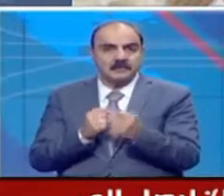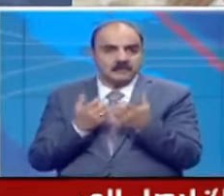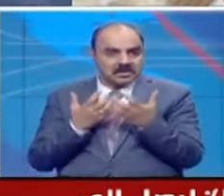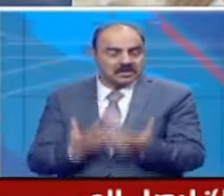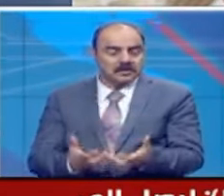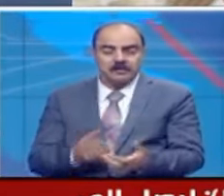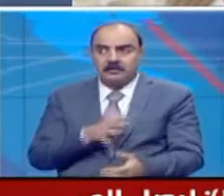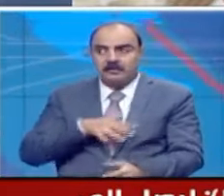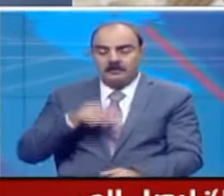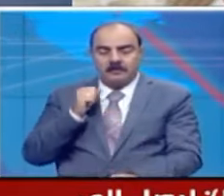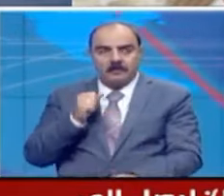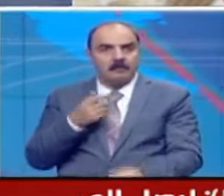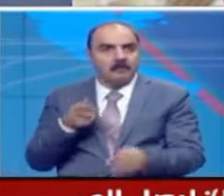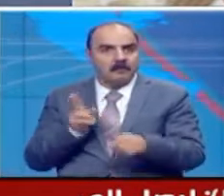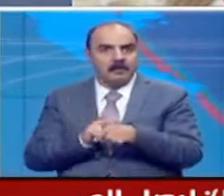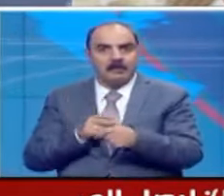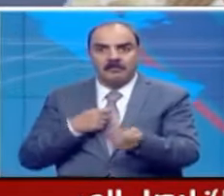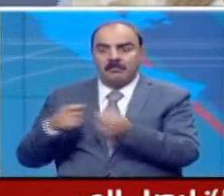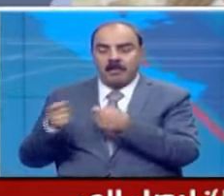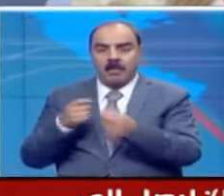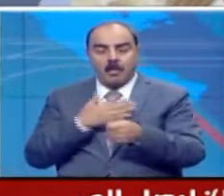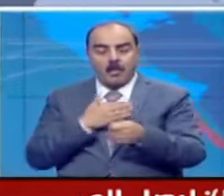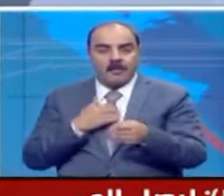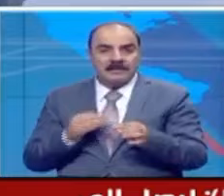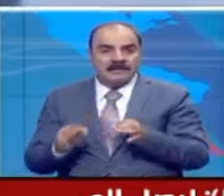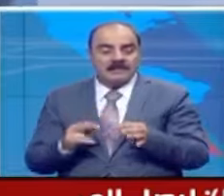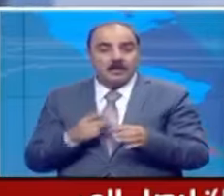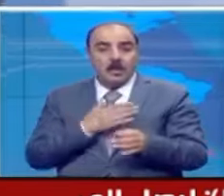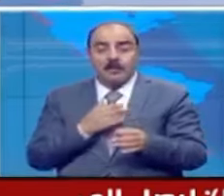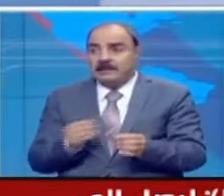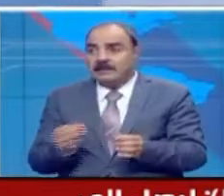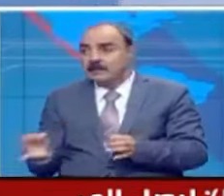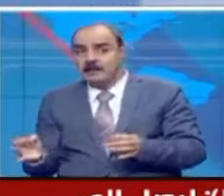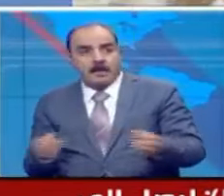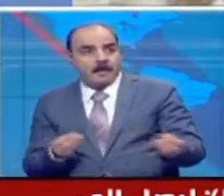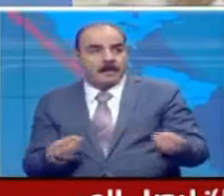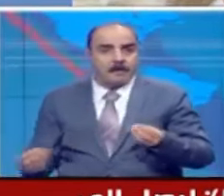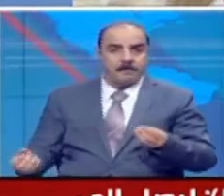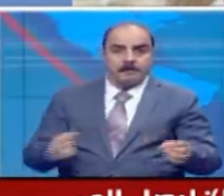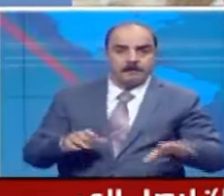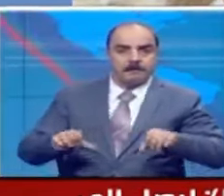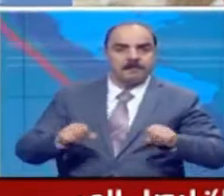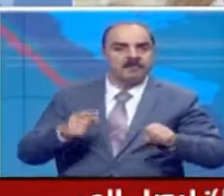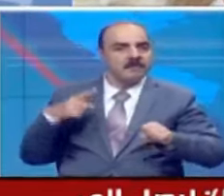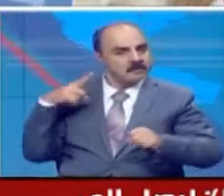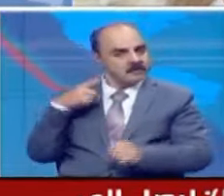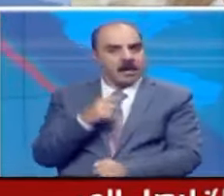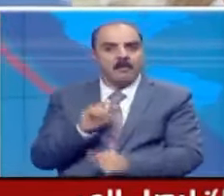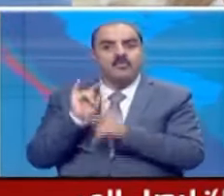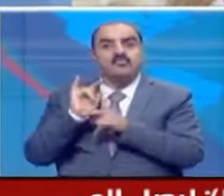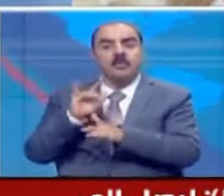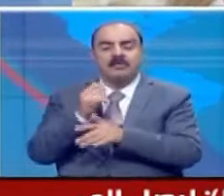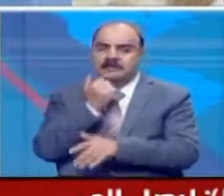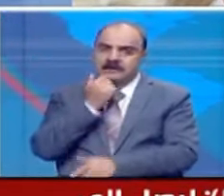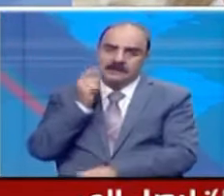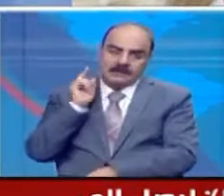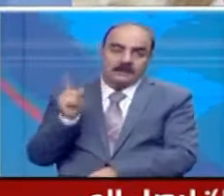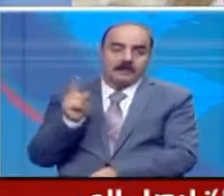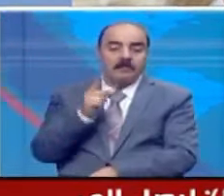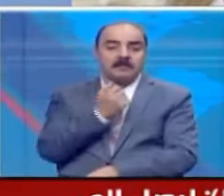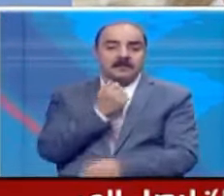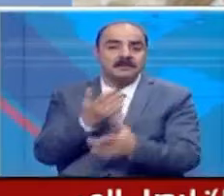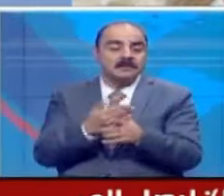بيخلق مزيد من محاولات كسب اكثر من التجار من هذه